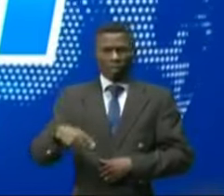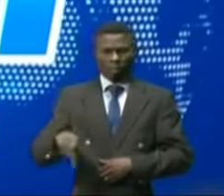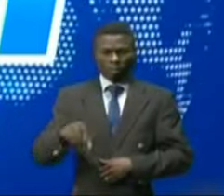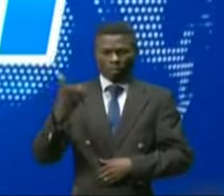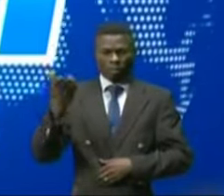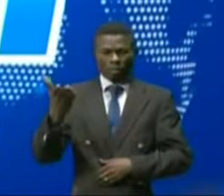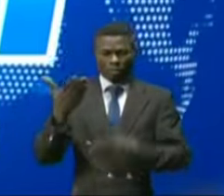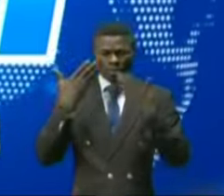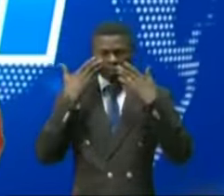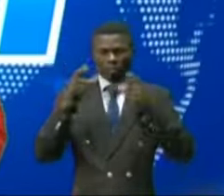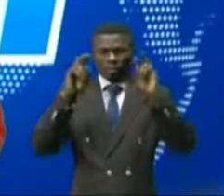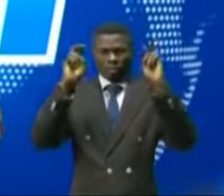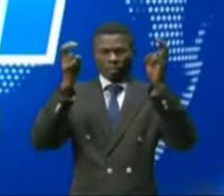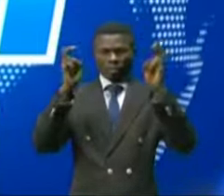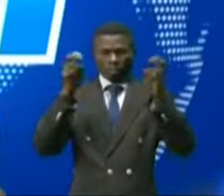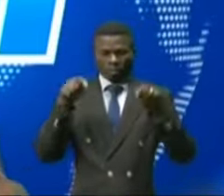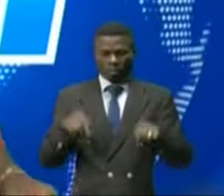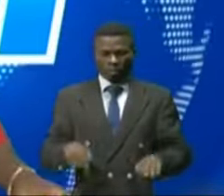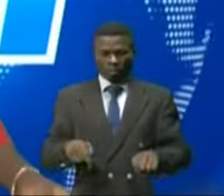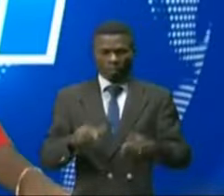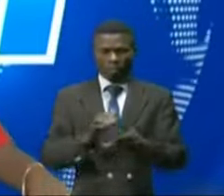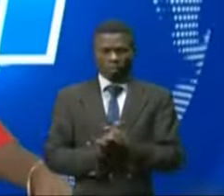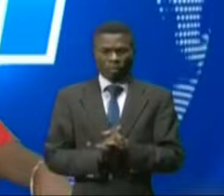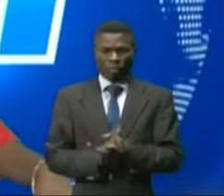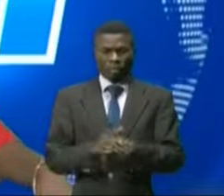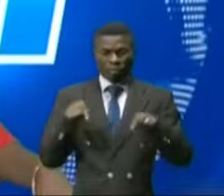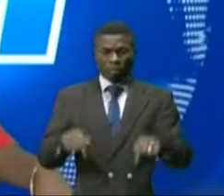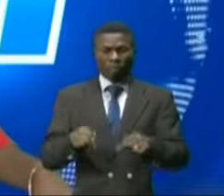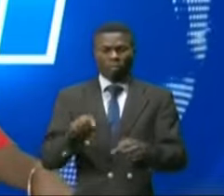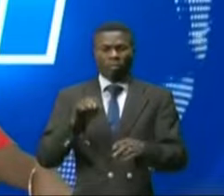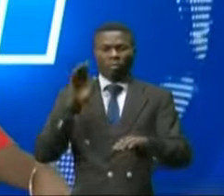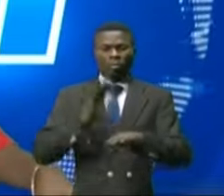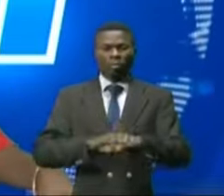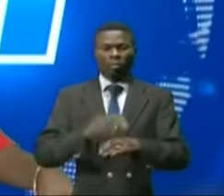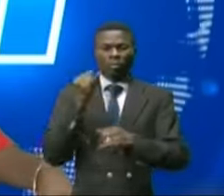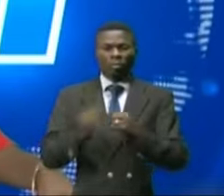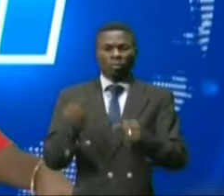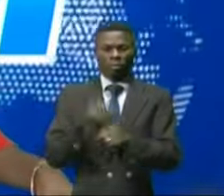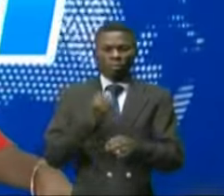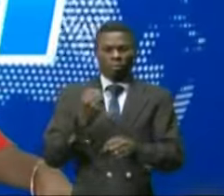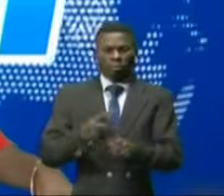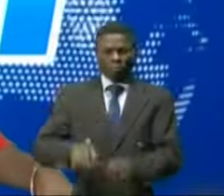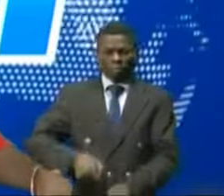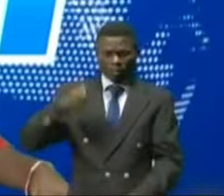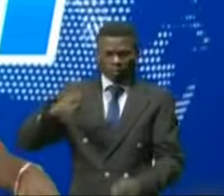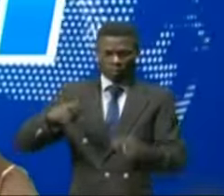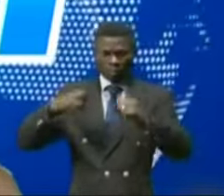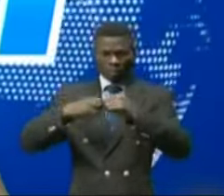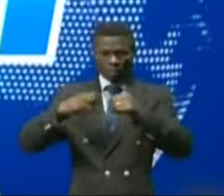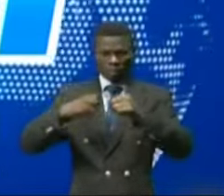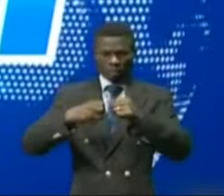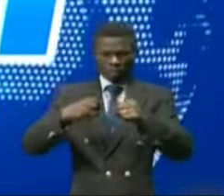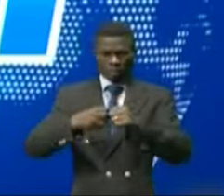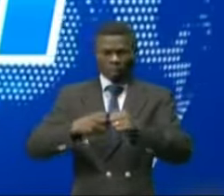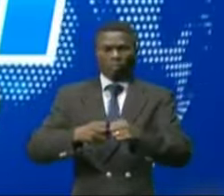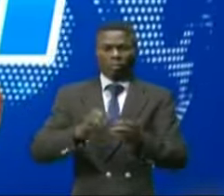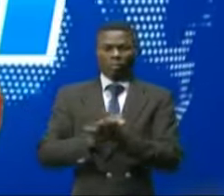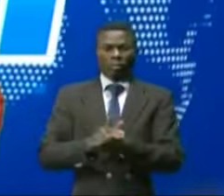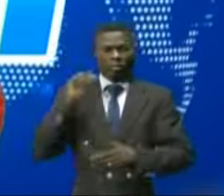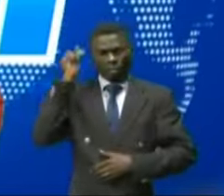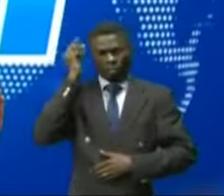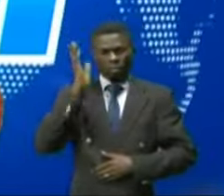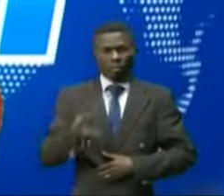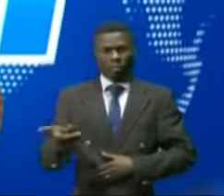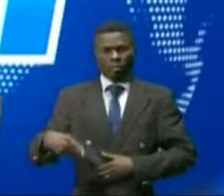l'arrière-pays. Voici le sens de ce journal. Où en sommes-nous avec les travaux de la centrale hydroélectrique des Toubi-Toubidji? Le gouverneur de